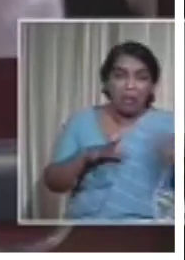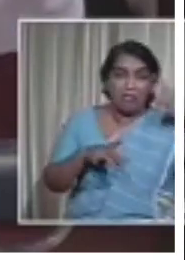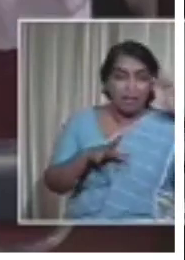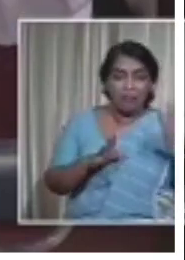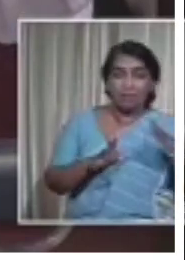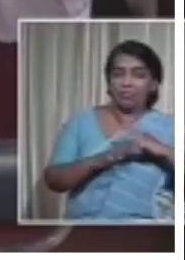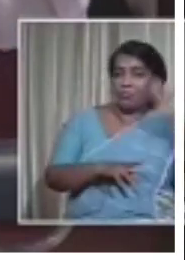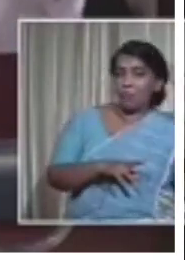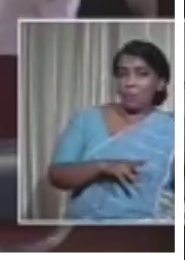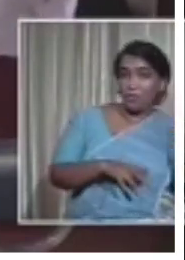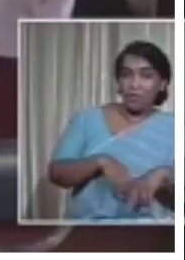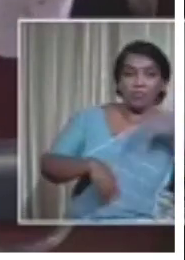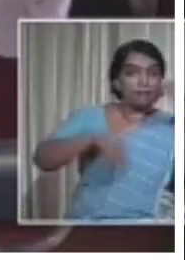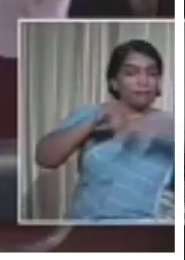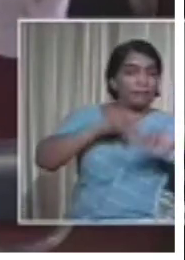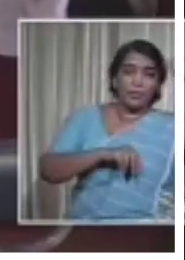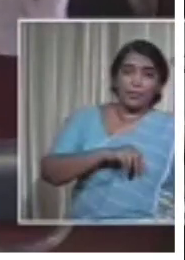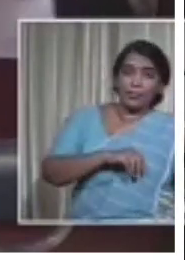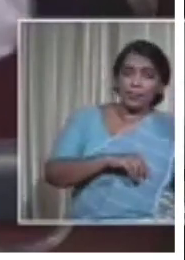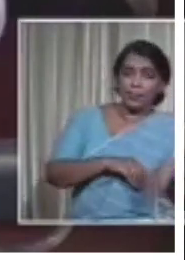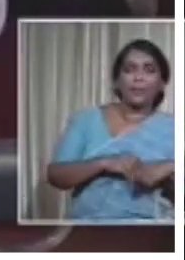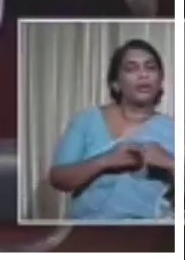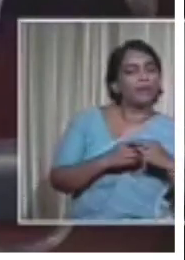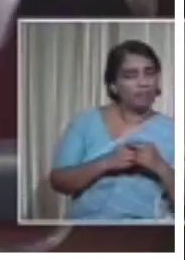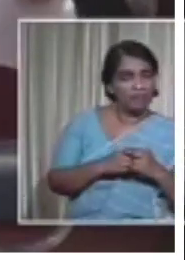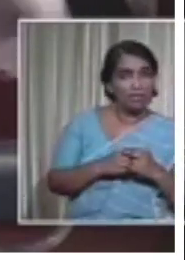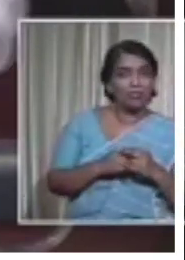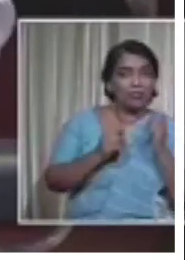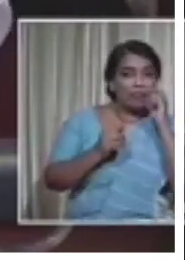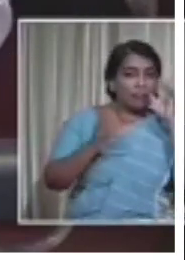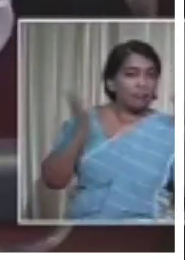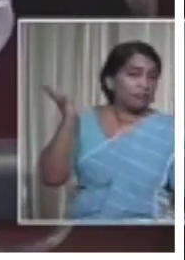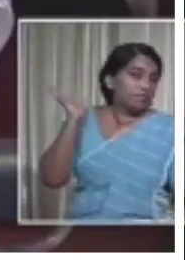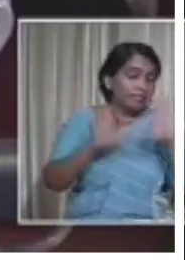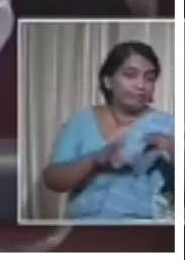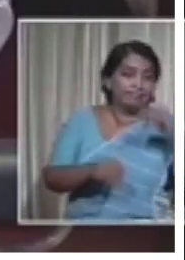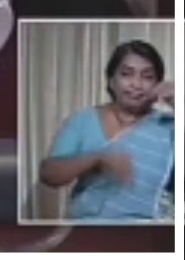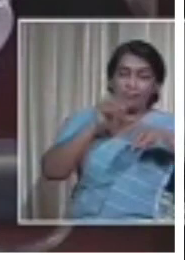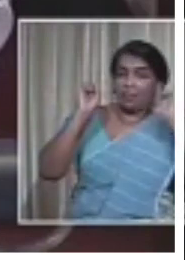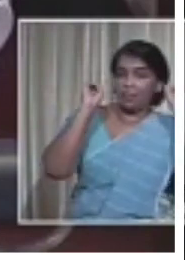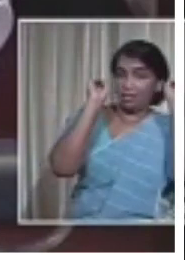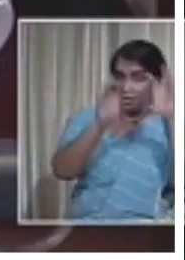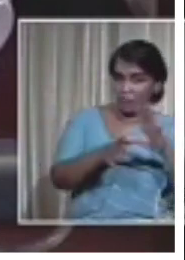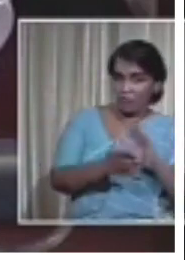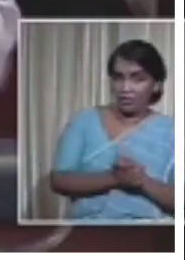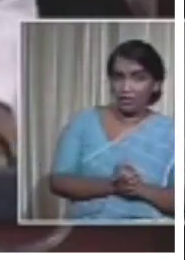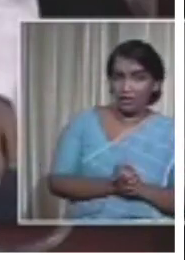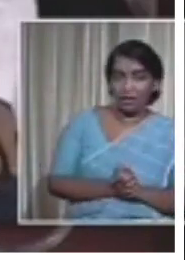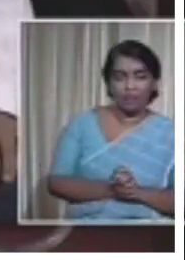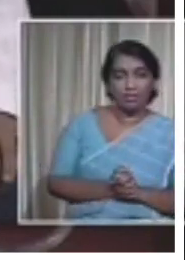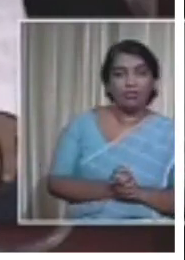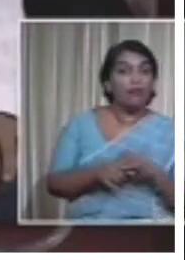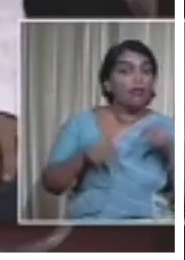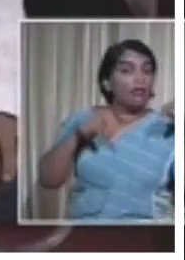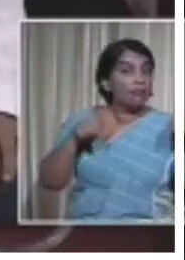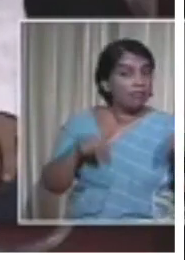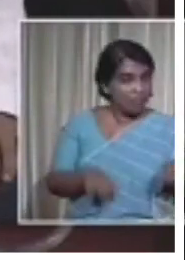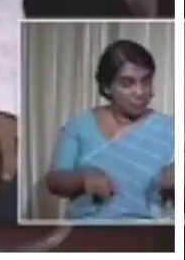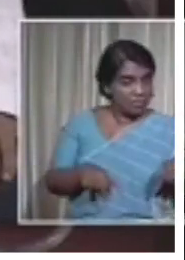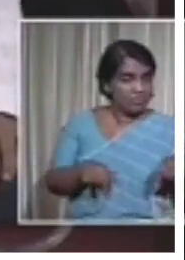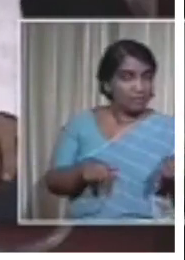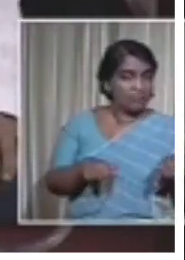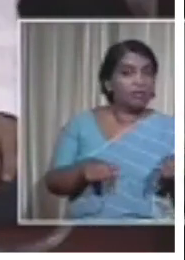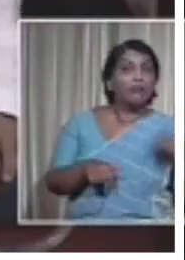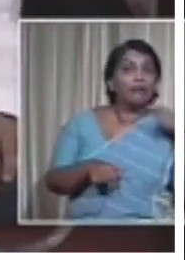நாட்டில் பெட்ரோலுக்கு வரிசையில் நிற்க வேண்டிய நிலைமை உள்ளது. எரிவாயுக்கு அத்தியாவசிய பொருட்களுக்கு அனைத்துக்குமே வரிசையில் நிற்க வேண்டிய நிலைமை